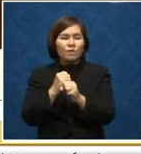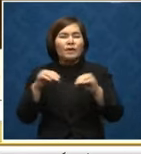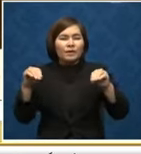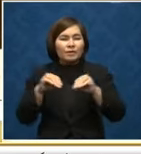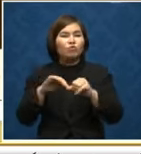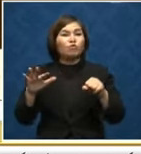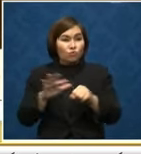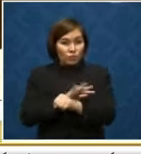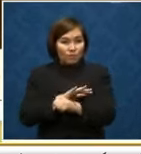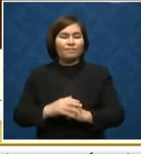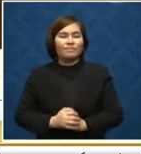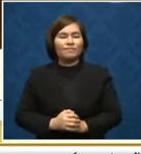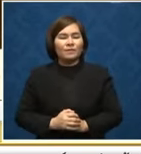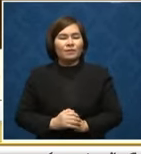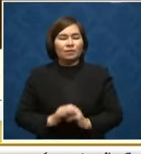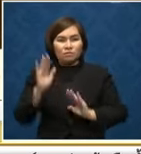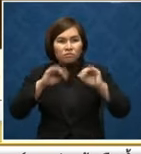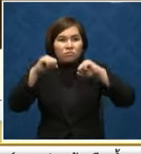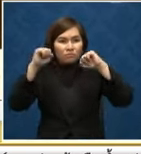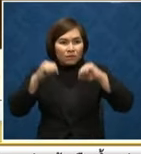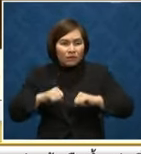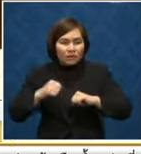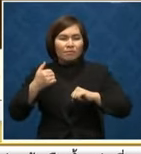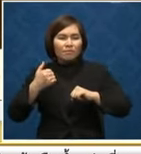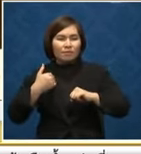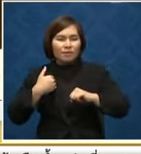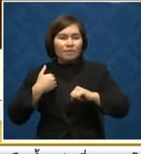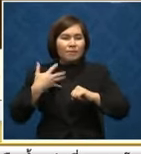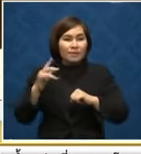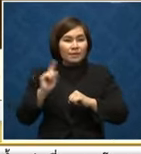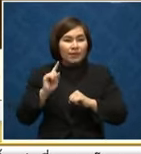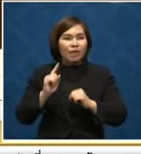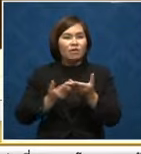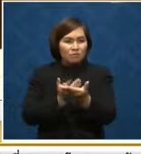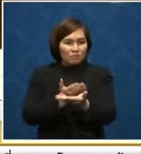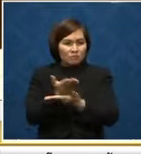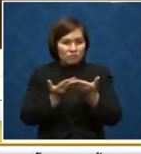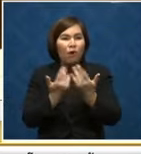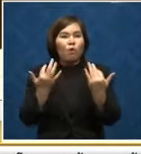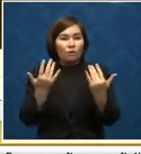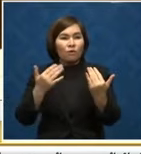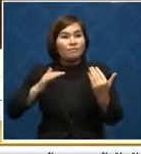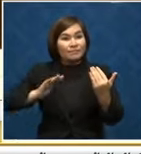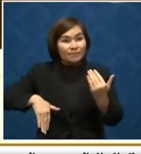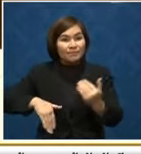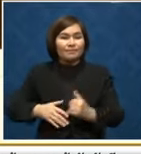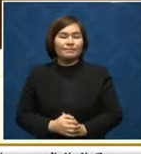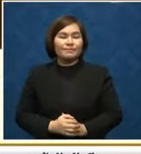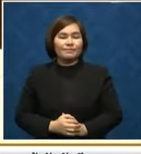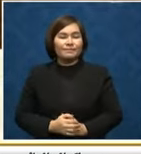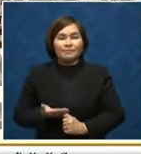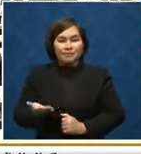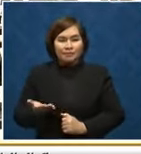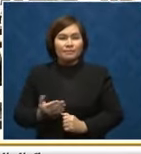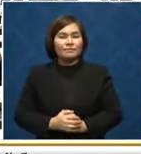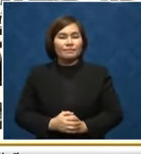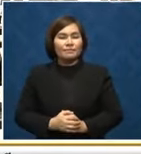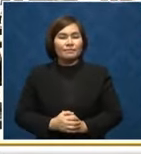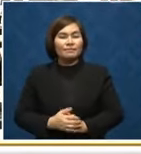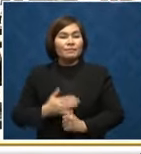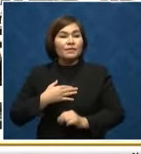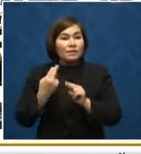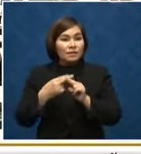ครับส่วนจะต้องลงมติหรือไม่ลงมติก็หารืออีกครั้งนะครับเชิญท่านจุลพันธ์ครับ ท่านประธานที่เคารพกระผมจุล